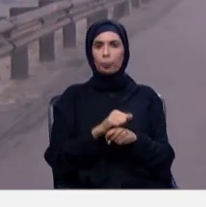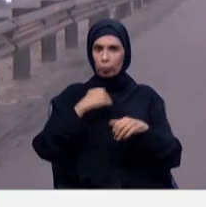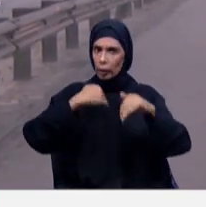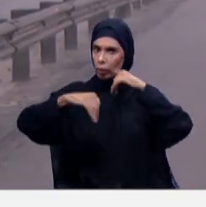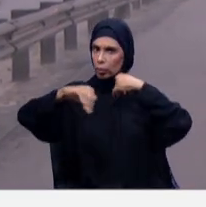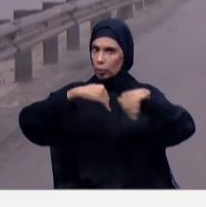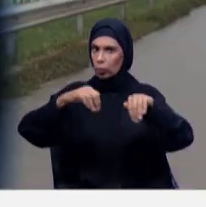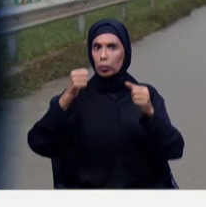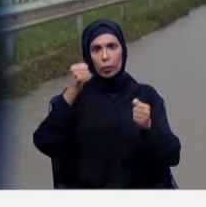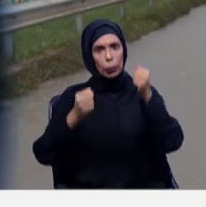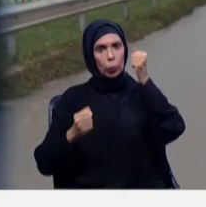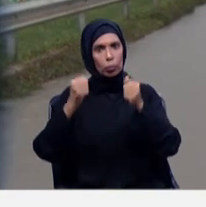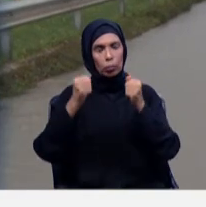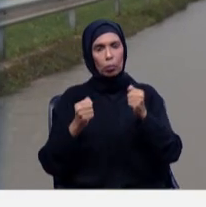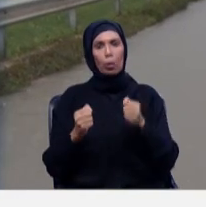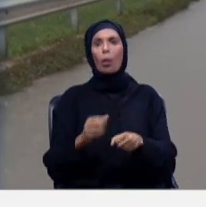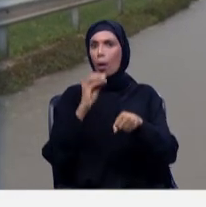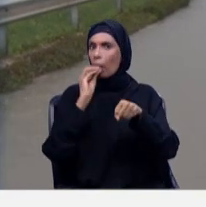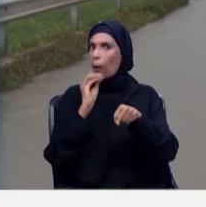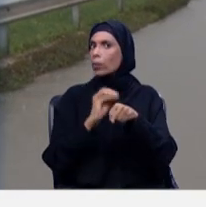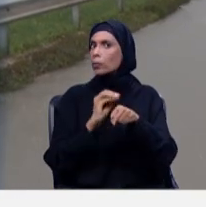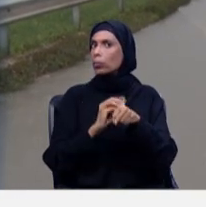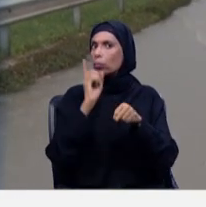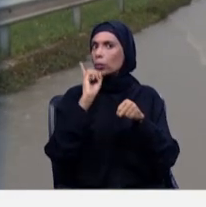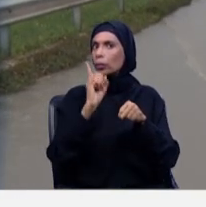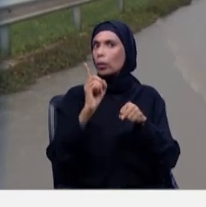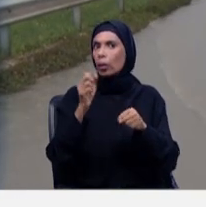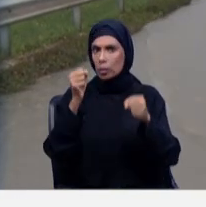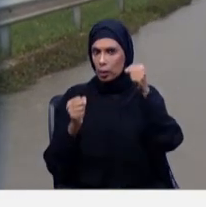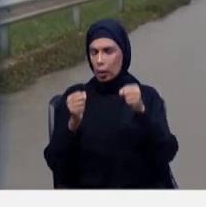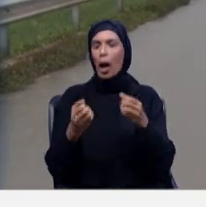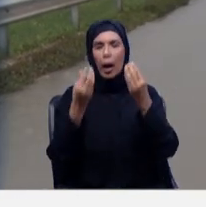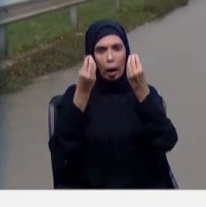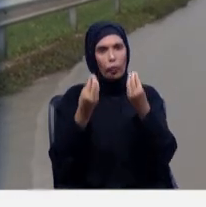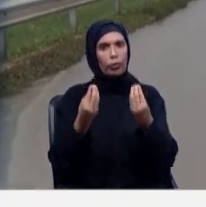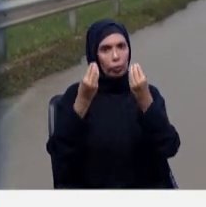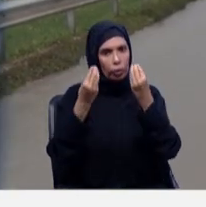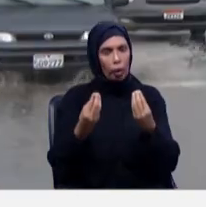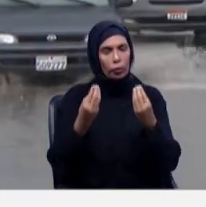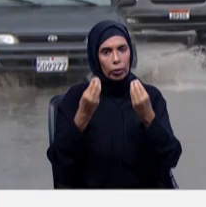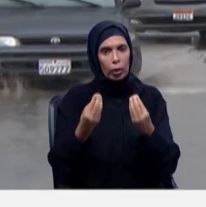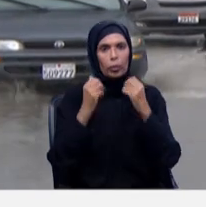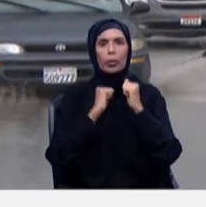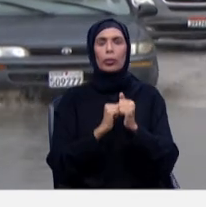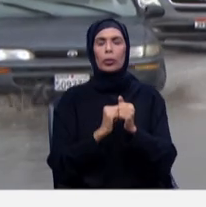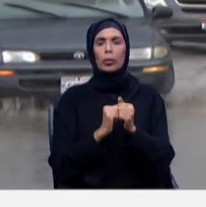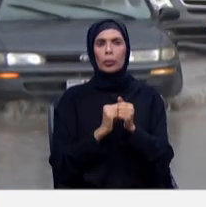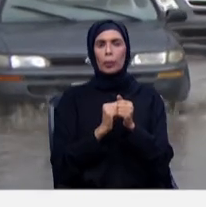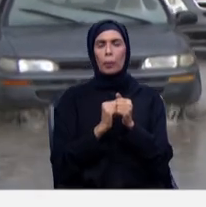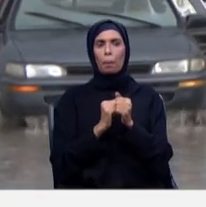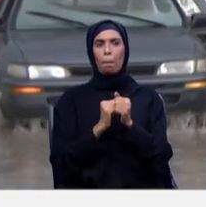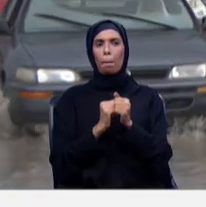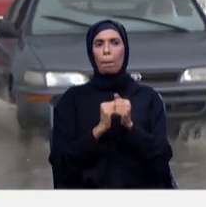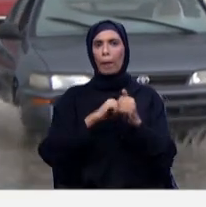السائقين الكرام في أخذ الحيطة والحذر بسبب هذه أيضا التقلبات وتدني الرؤية المفاجئ، خاصة في